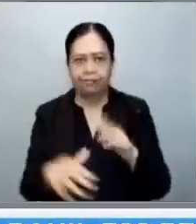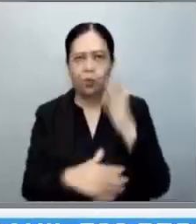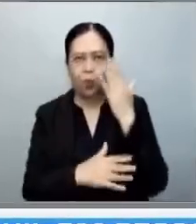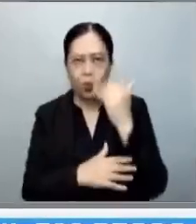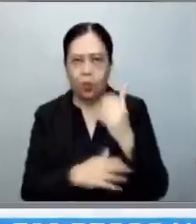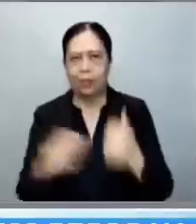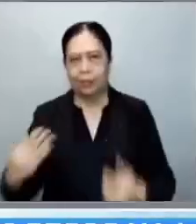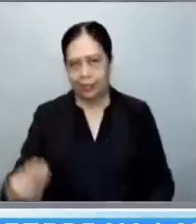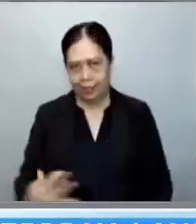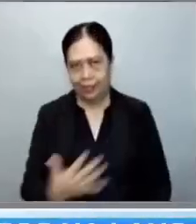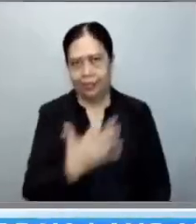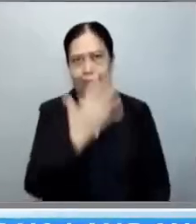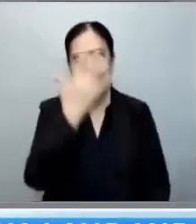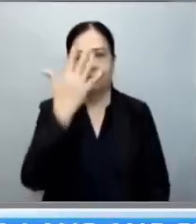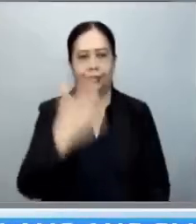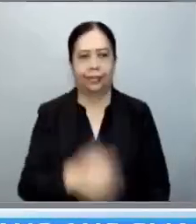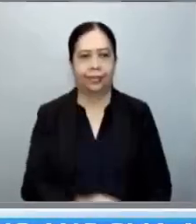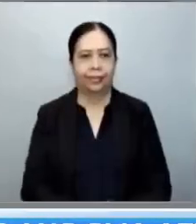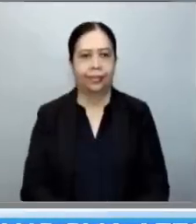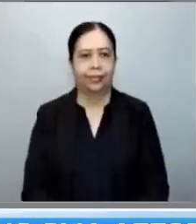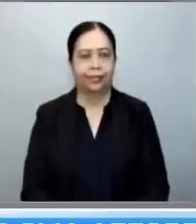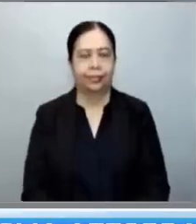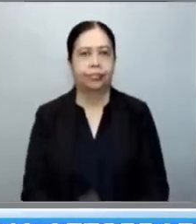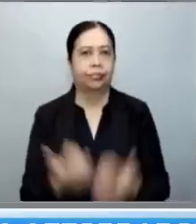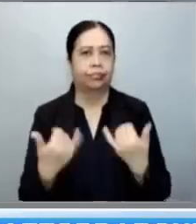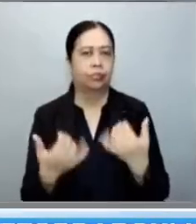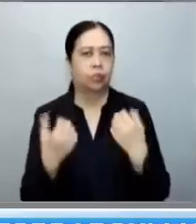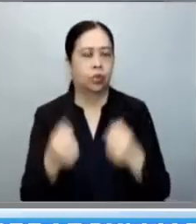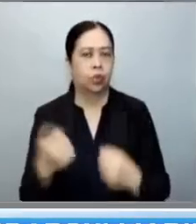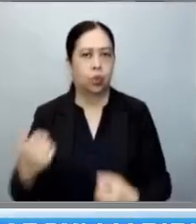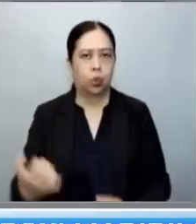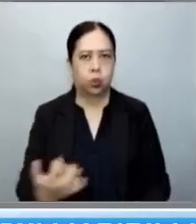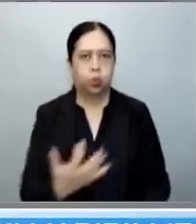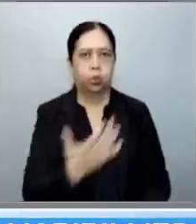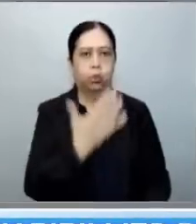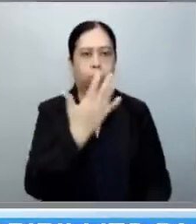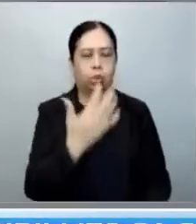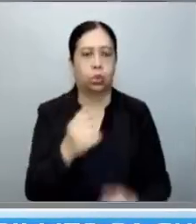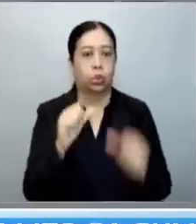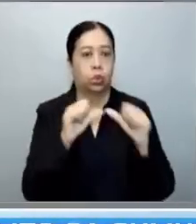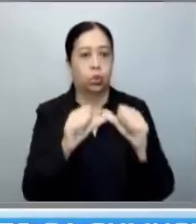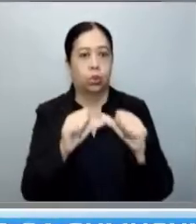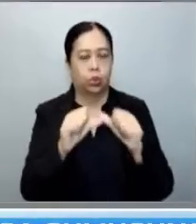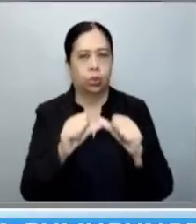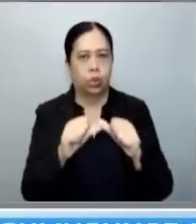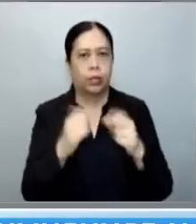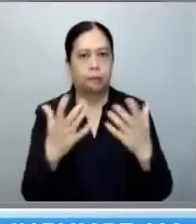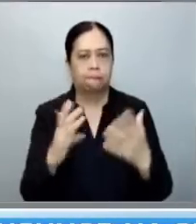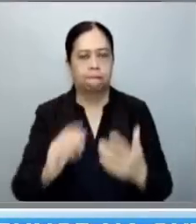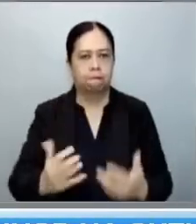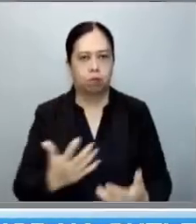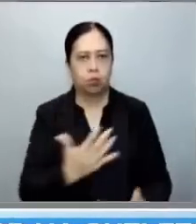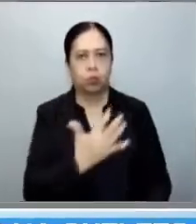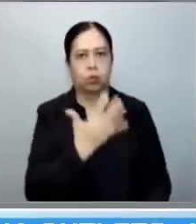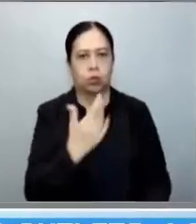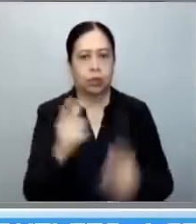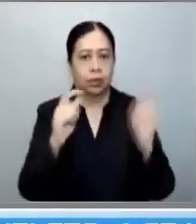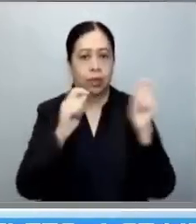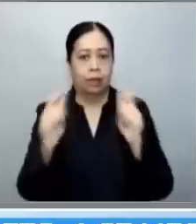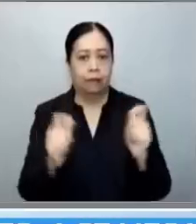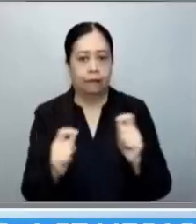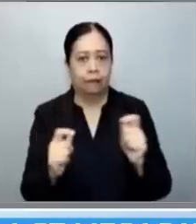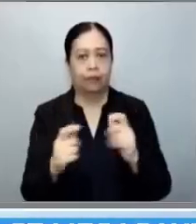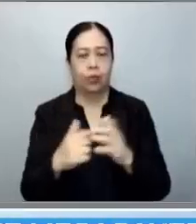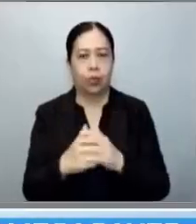habagat. Malakas pa rin kasi ang habagat dahil sa patuloy itong nahatak ng bagyong Falcon na ngayon nasa labas